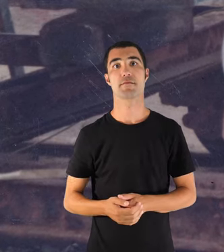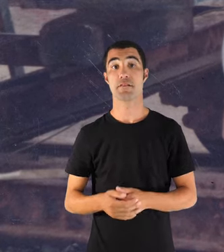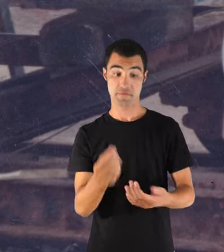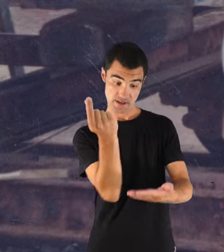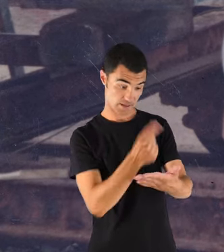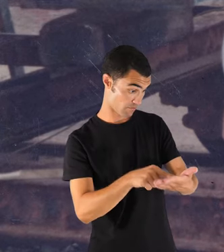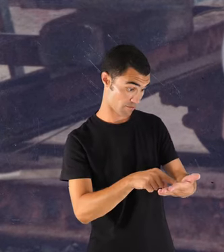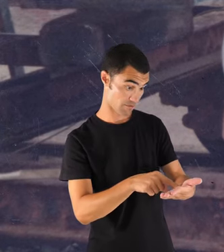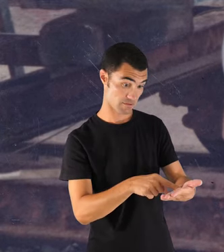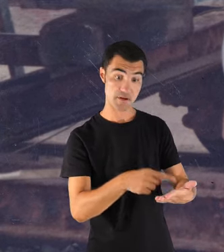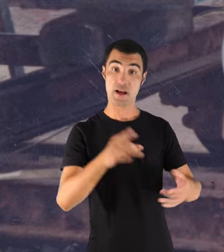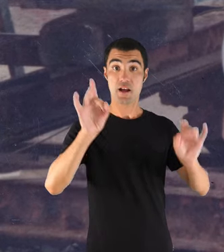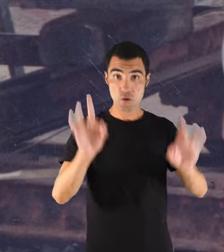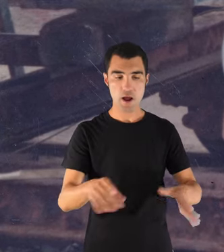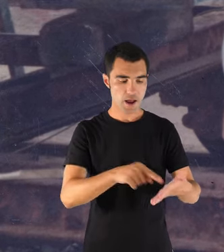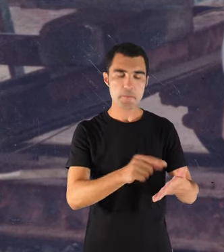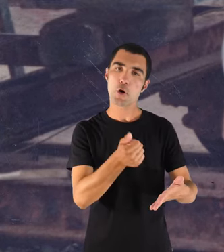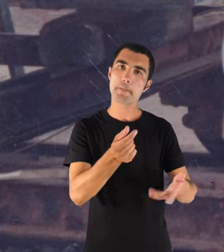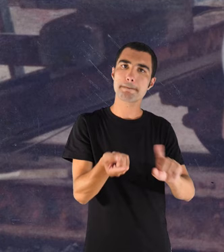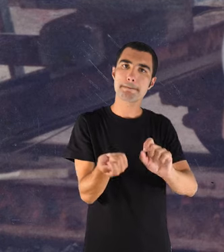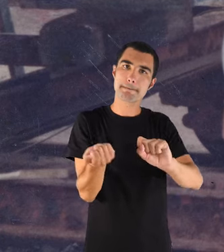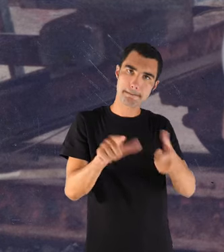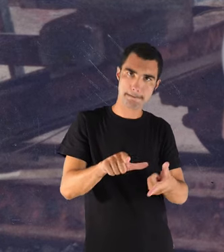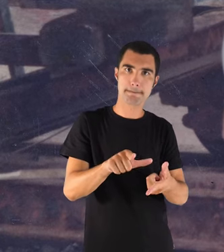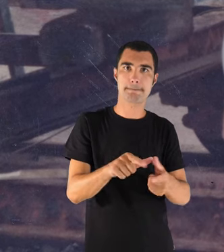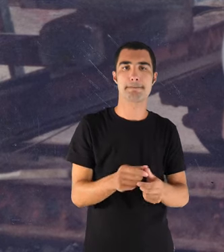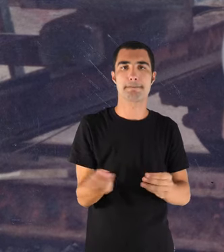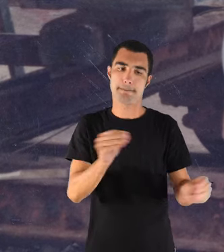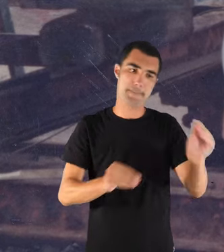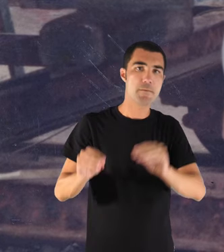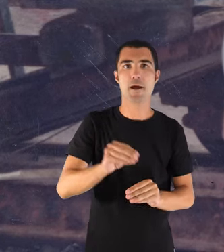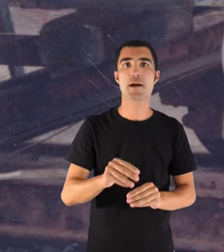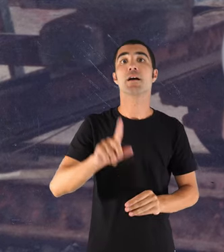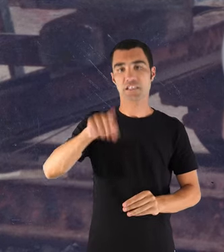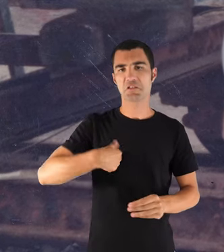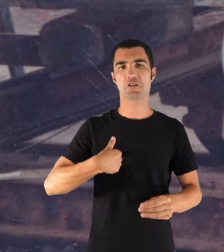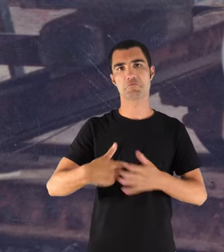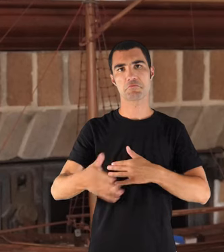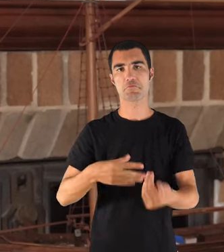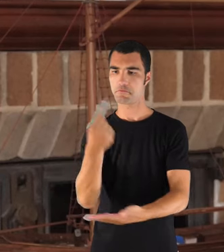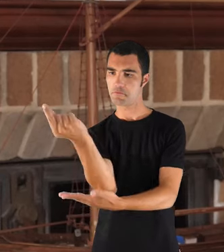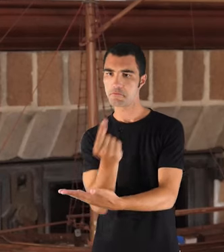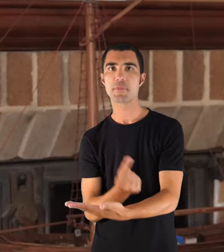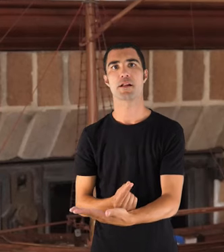fer també el plano i això i la plantilla